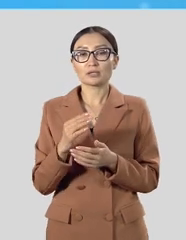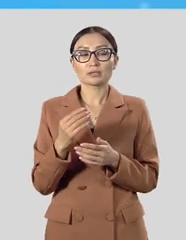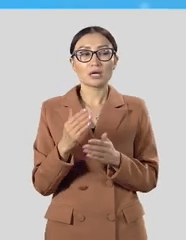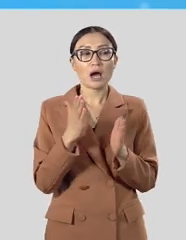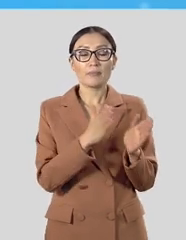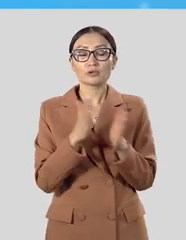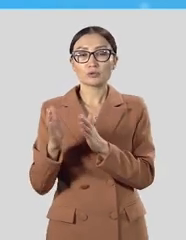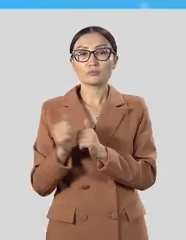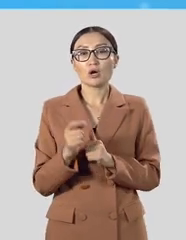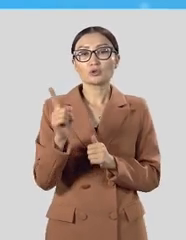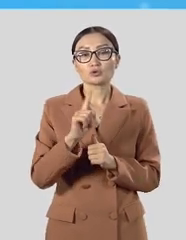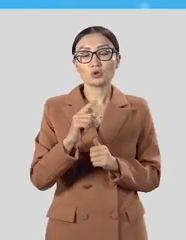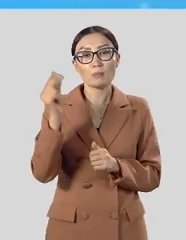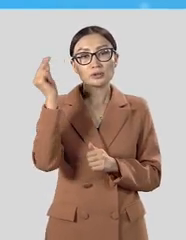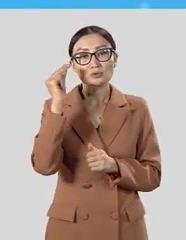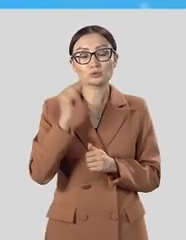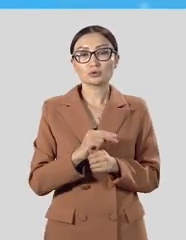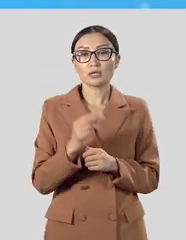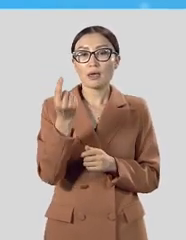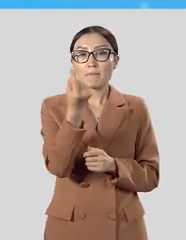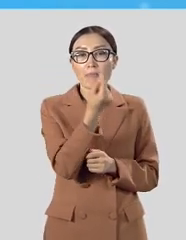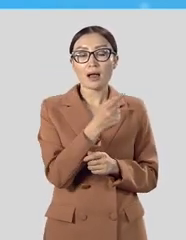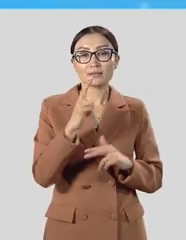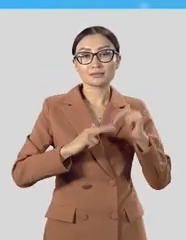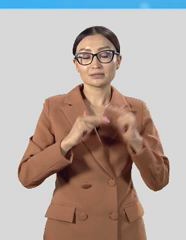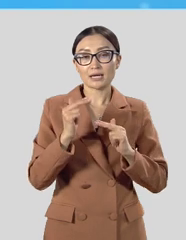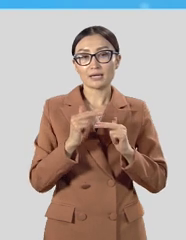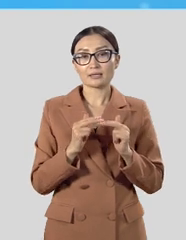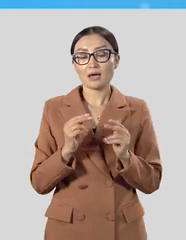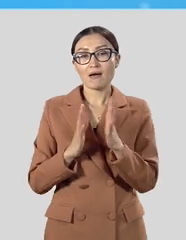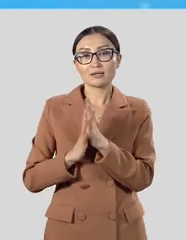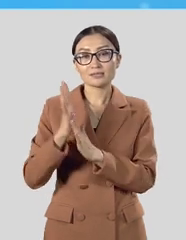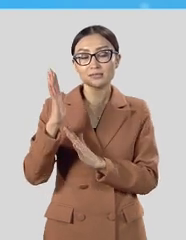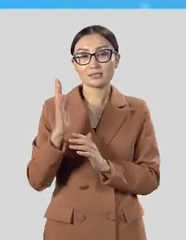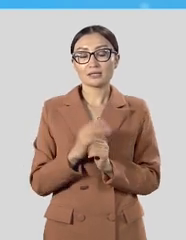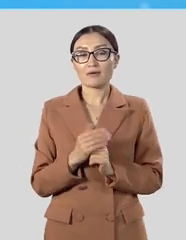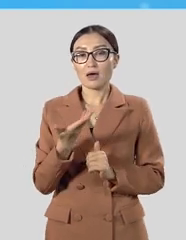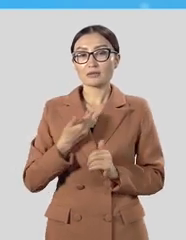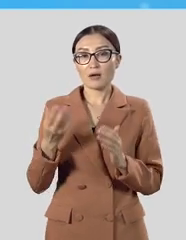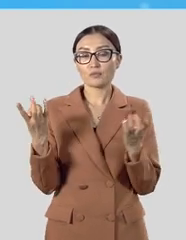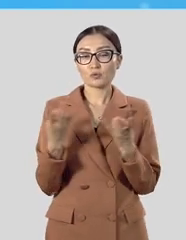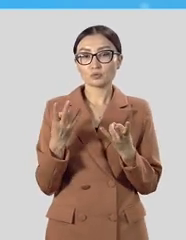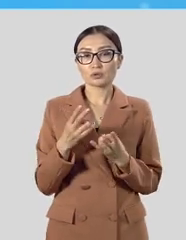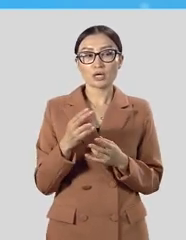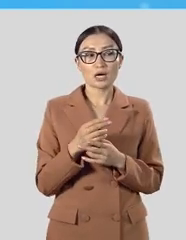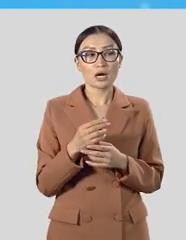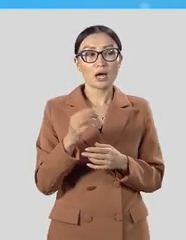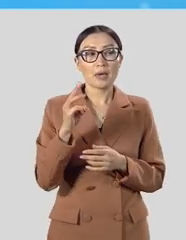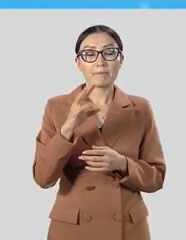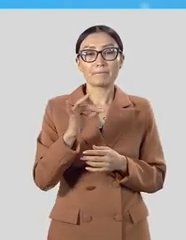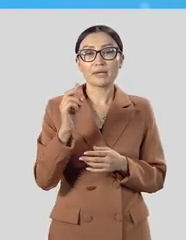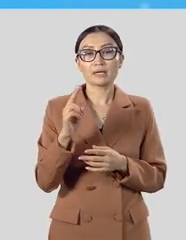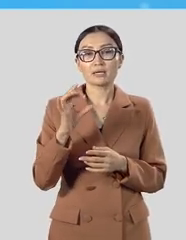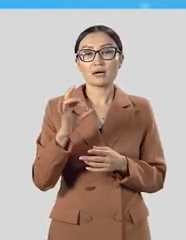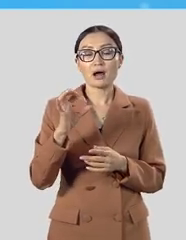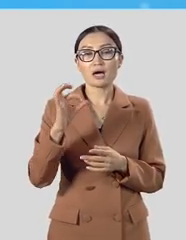порядке. Для того, чтобы изучать микроскопическое строение растительного мира, нам нужен микроскоп. Микроскоп – это